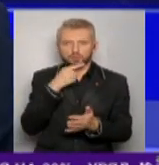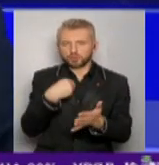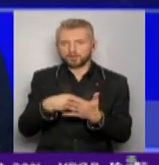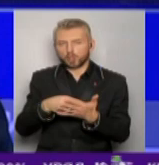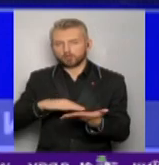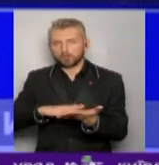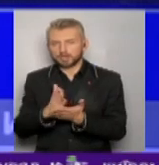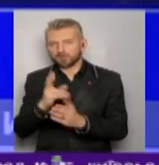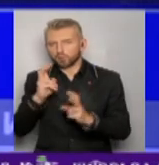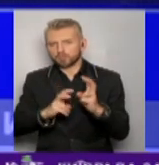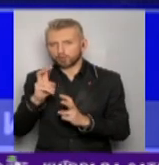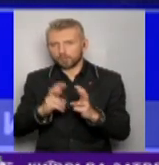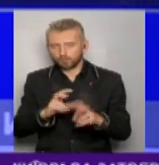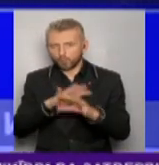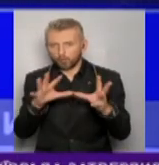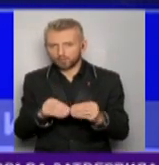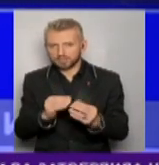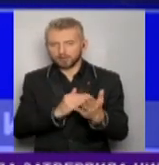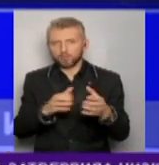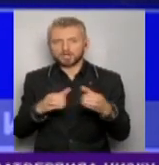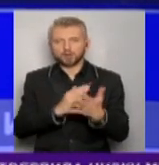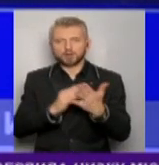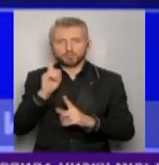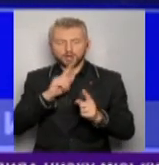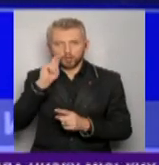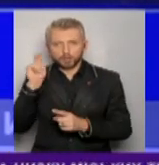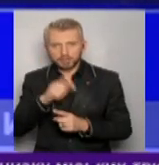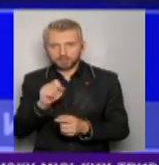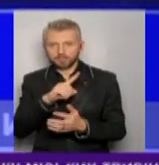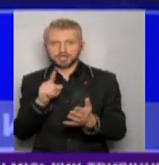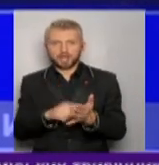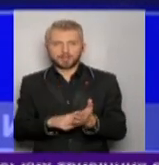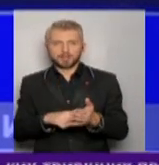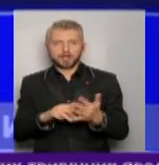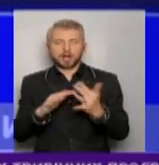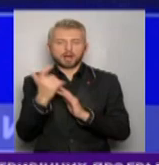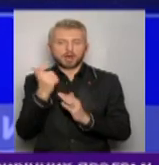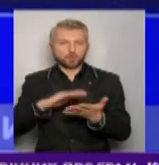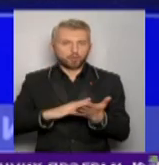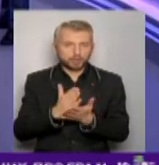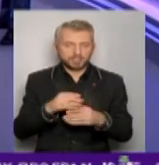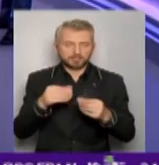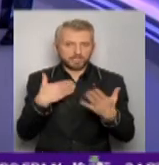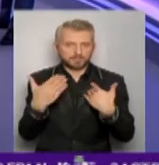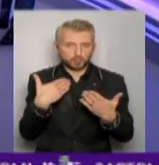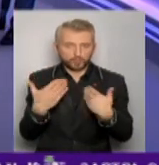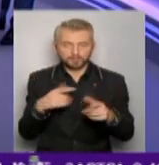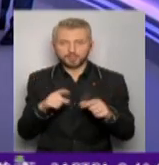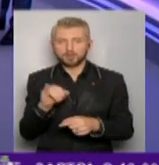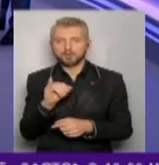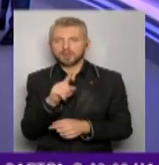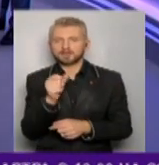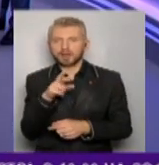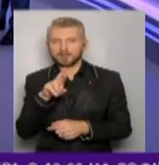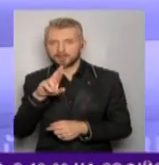в промисловому комплексі Комітету Верховної Ради України з питань аграрної політики та земельних відносин. Мої шанування. Доброго вечора. Також Іван Заєць,